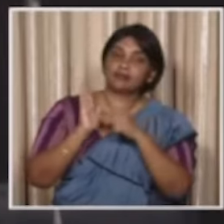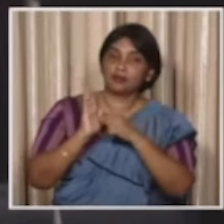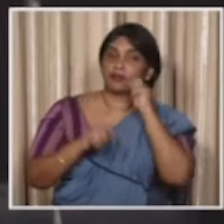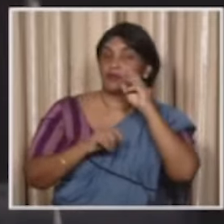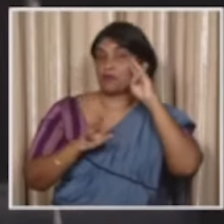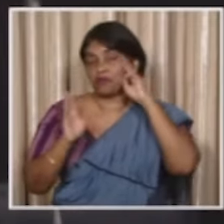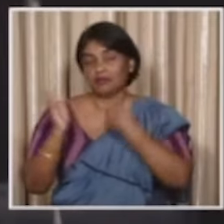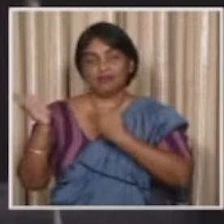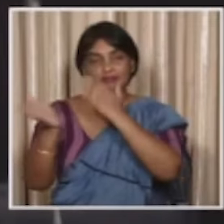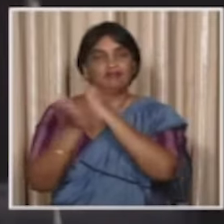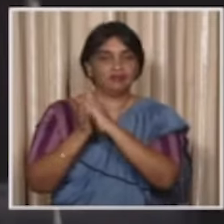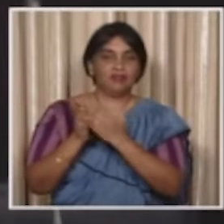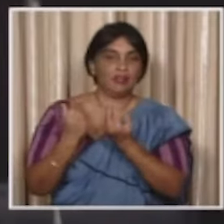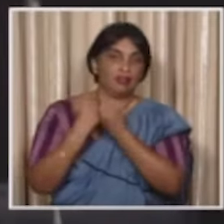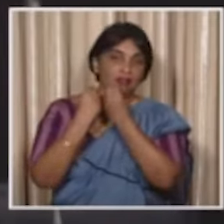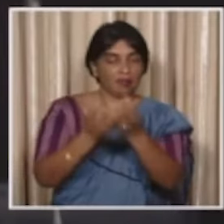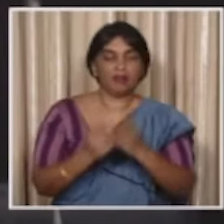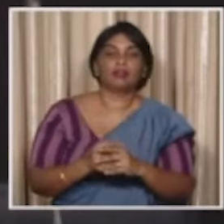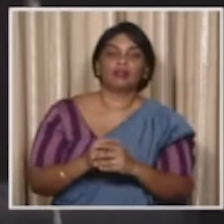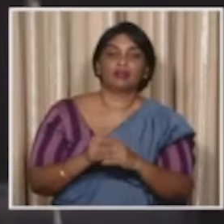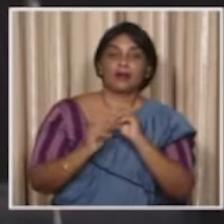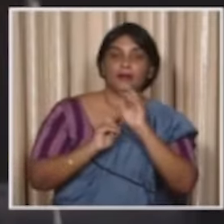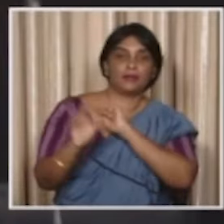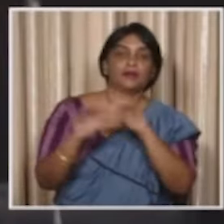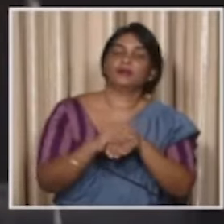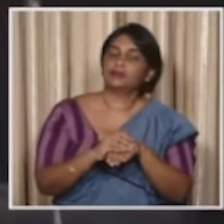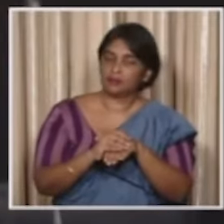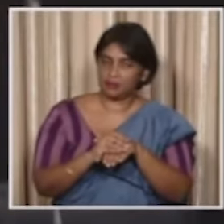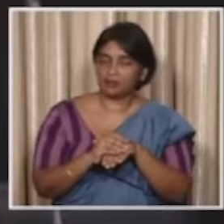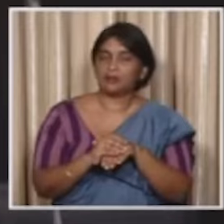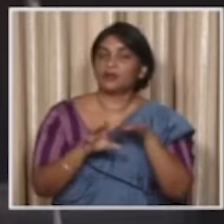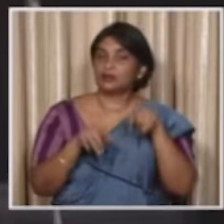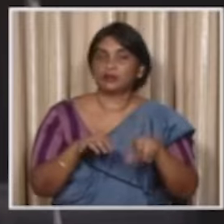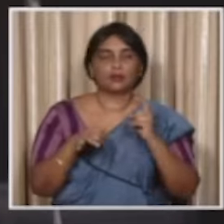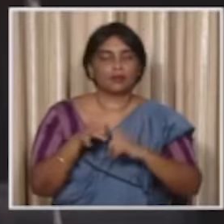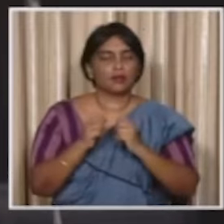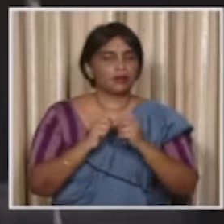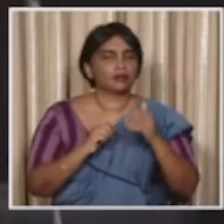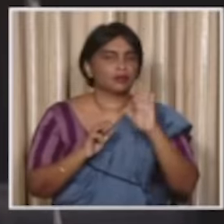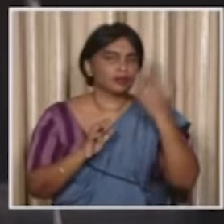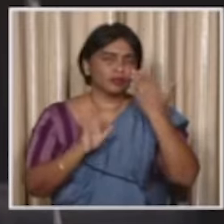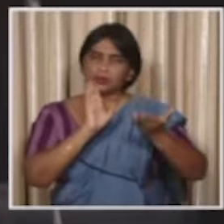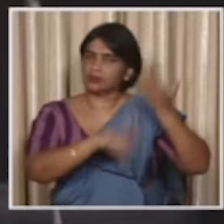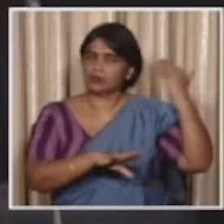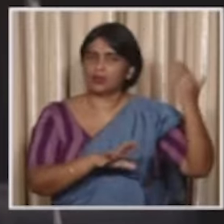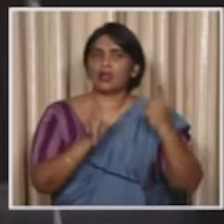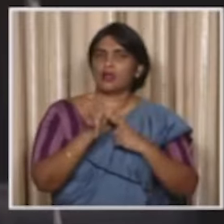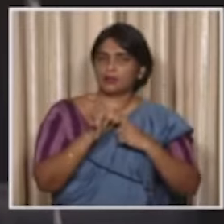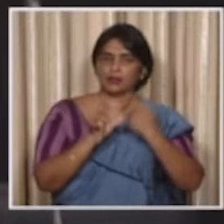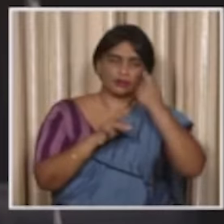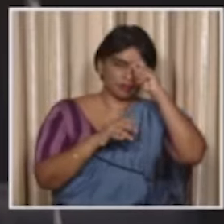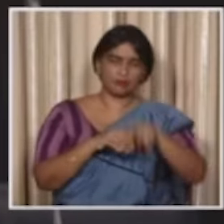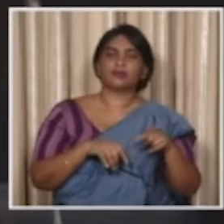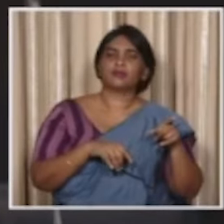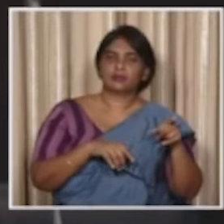මිනිස්සුන්ට පොරොන්දු වෙනවා. මේක අරගෙන දෙනවා කියලා ඒගොල්ලන්ට පාර්ලිමේන්තු වෙන්න ඕනේ හින්දා. මේ ප්‍රශ්න ඇති කර අපි දැක්ක අතීතයේ අමිත ලිංග මැතිතුමා වගේ